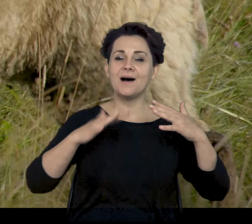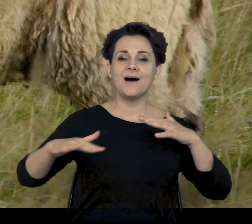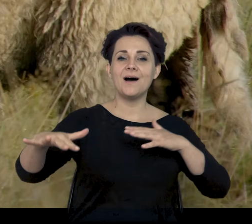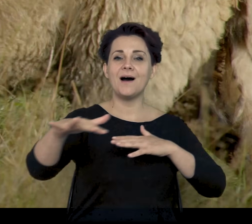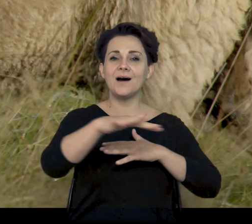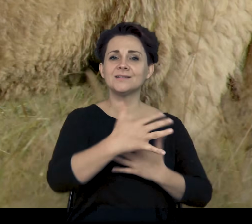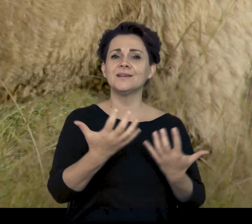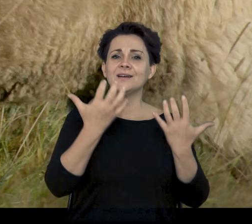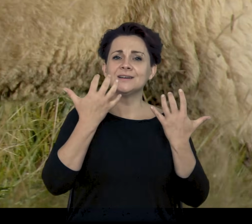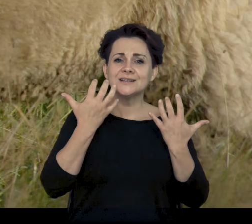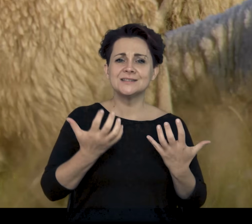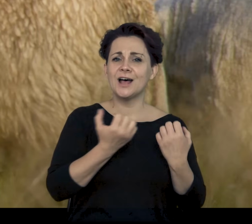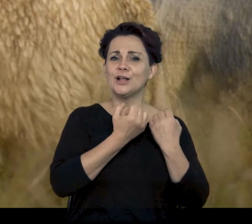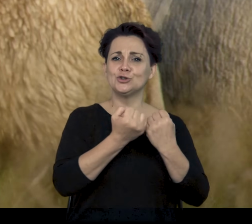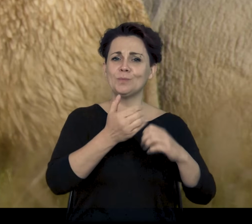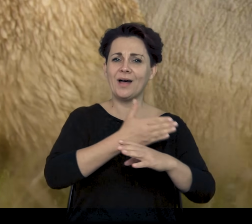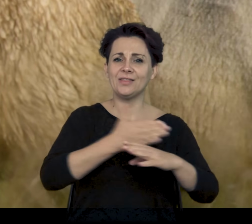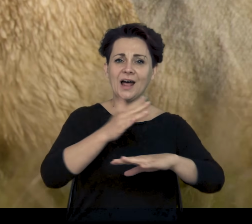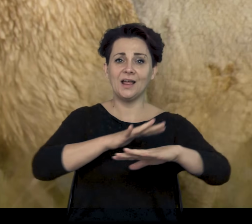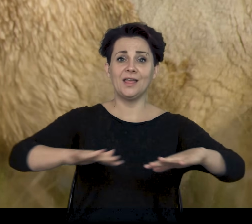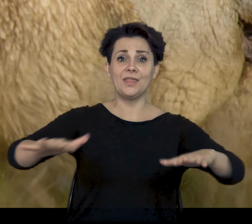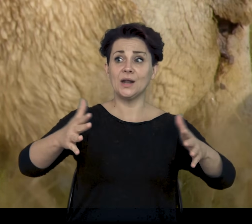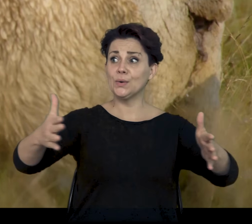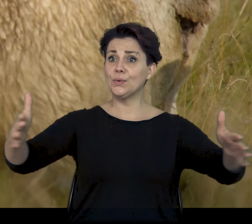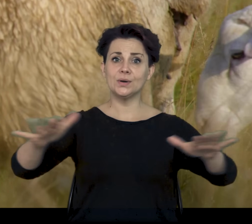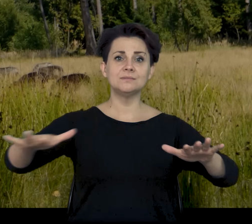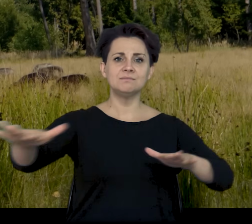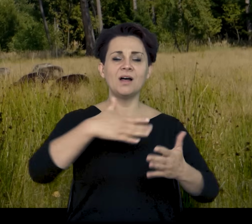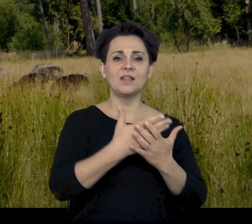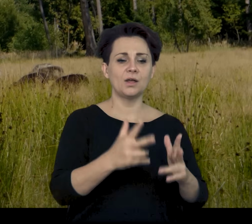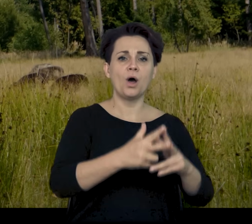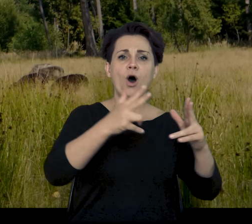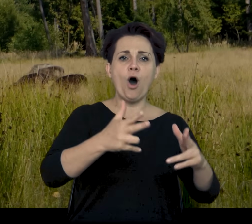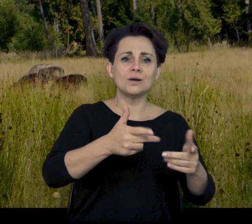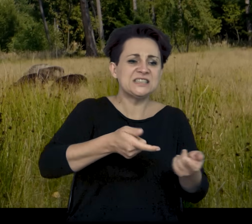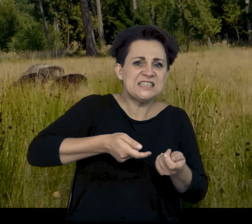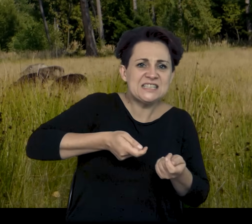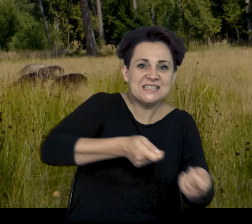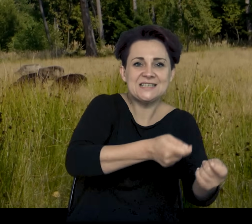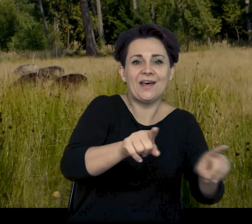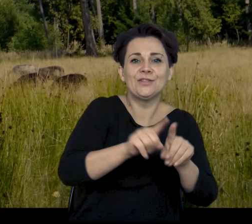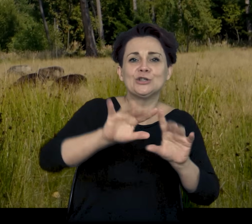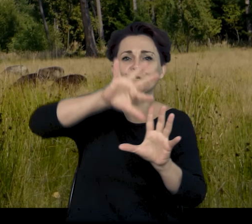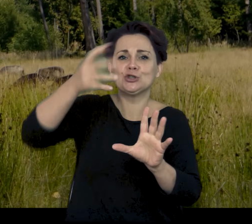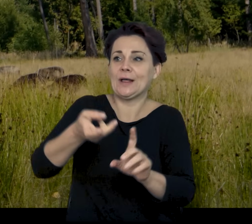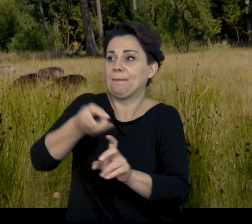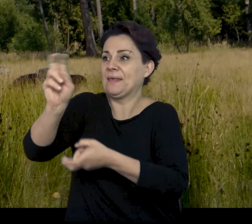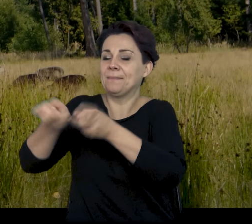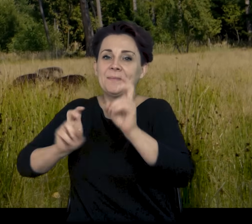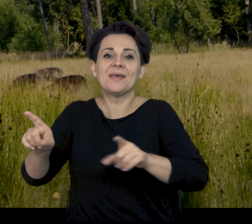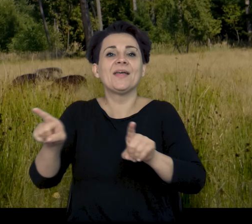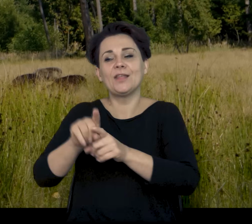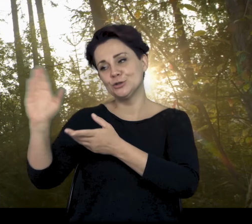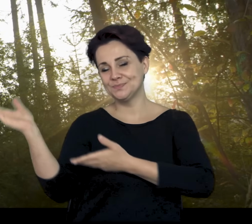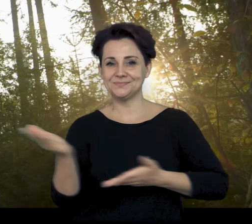celu zachowania terenów otwartych prowadzi na nich okresowe koszenia i odkrzaczania, a także wypas